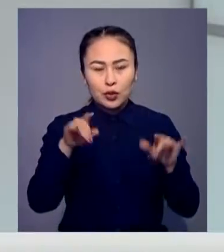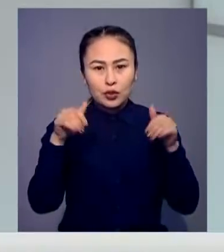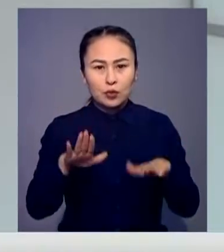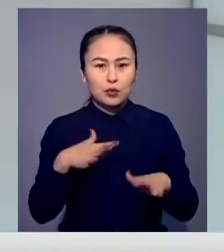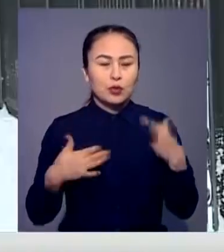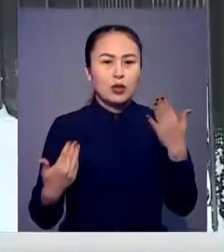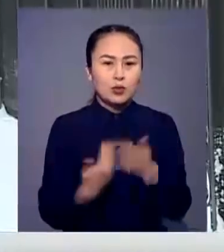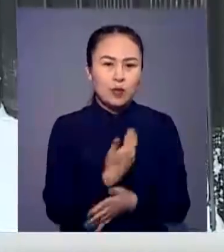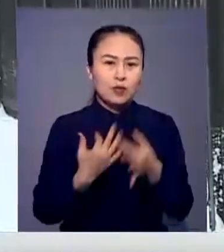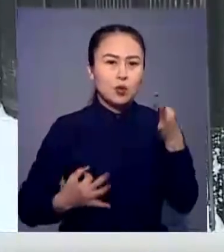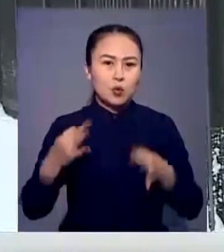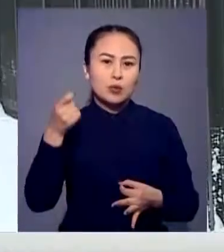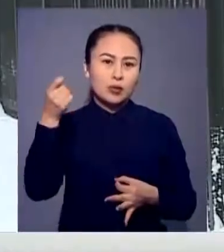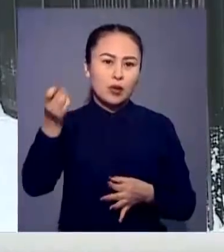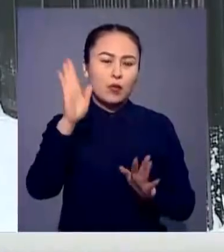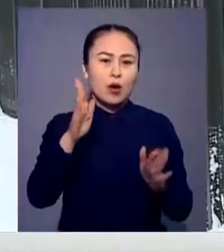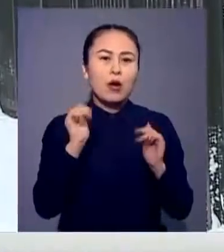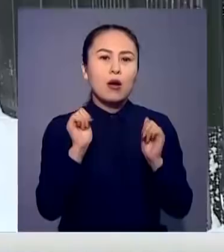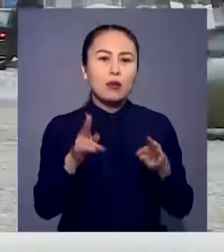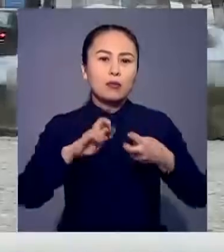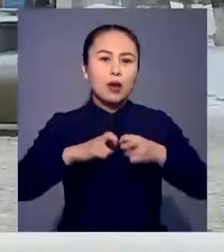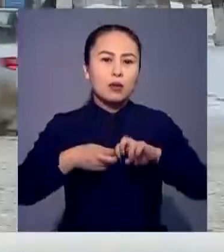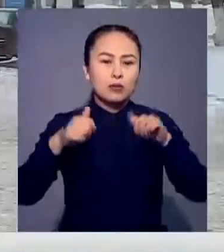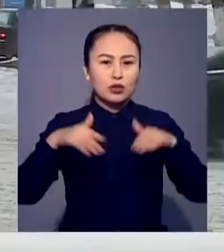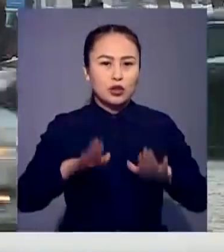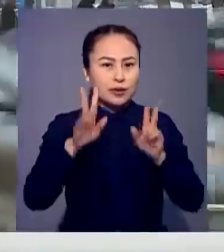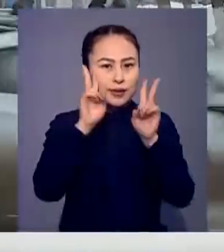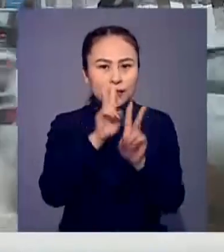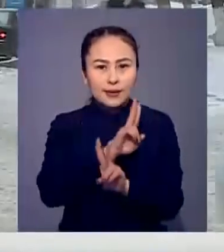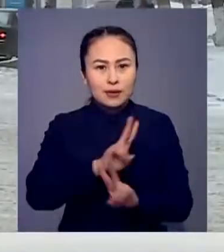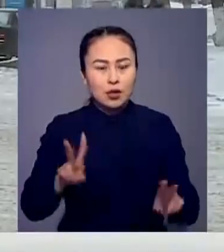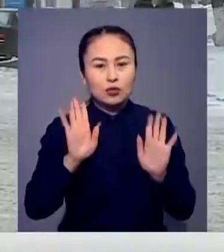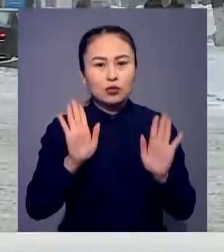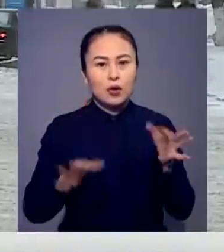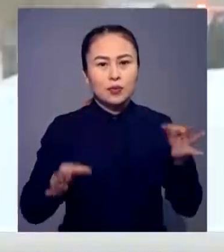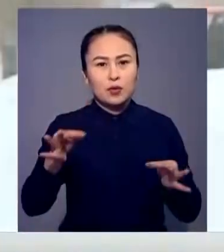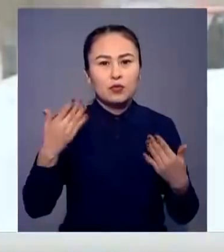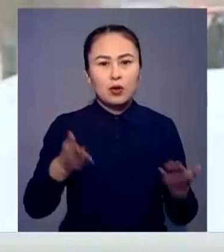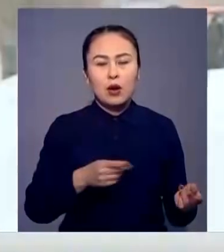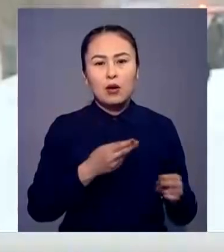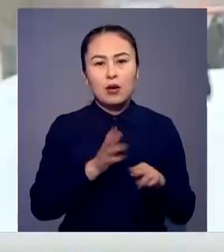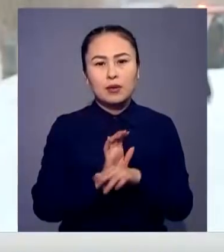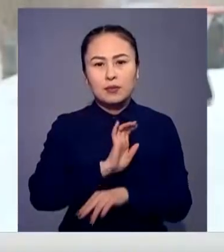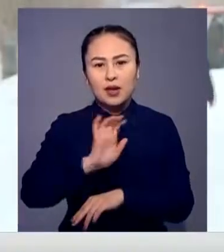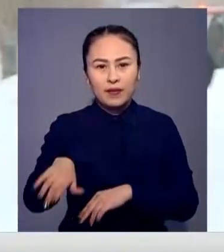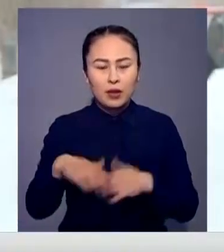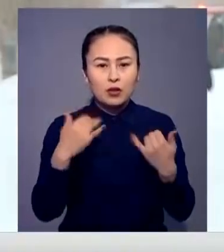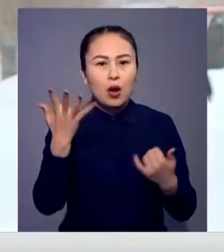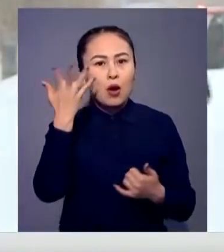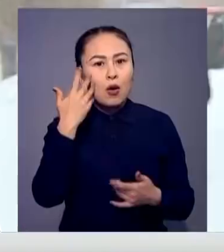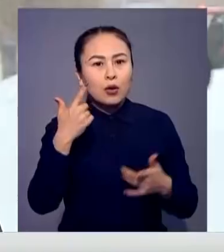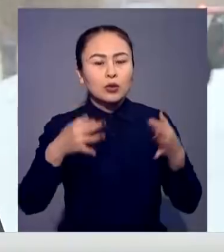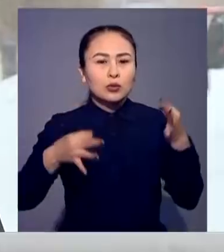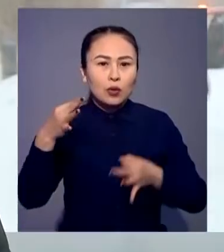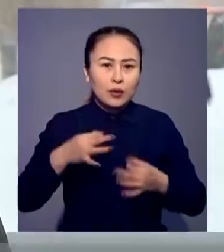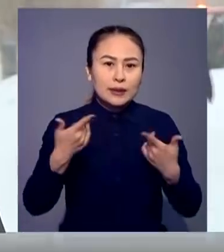мәселенің қалай шешілетіні әзірге белгісіз, себебі іс сотқа жолданды. Ал сот отырысының қашан және қайда өтетінін қазір айту қиын. Екі жақтың